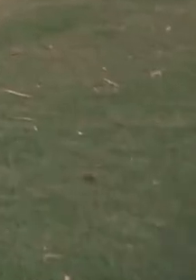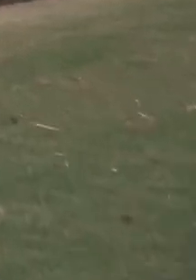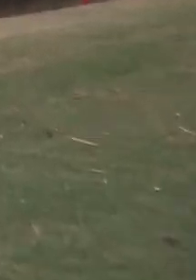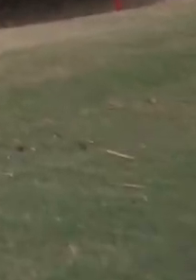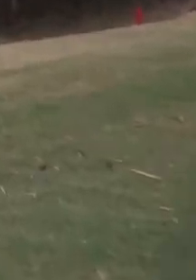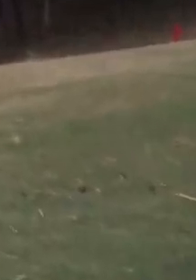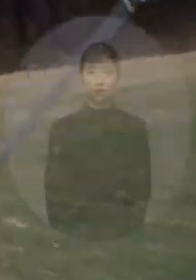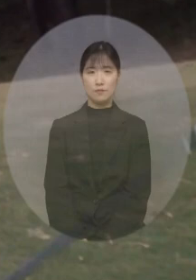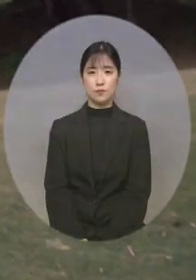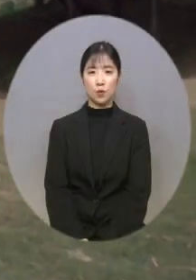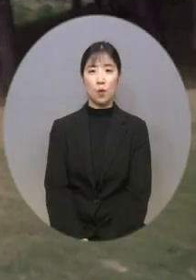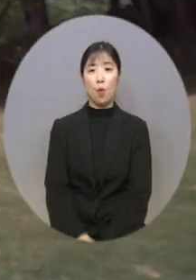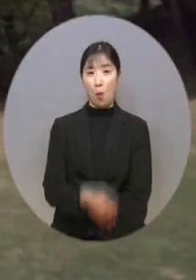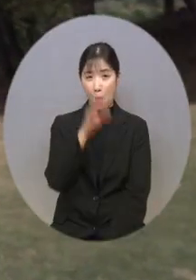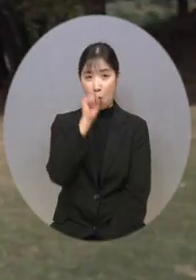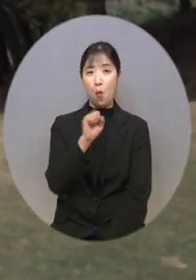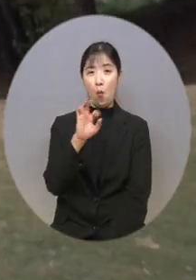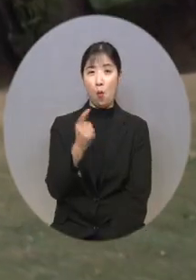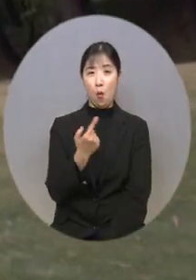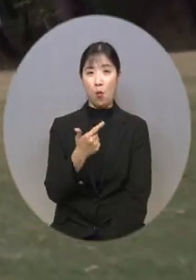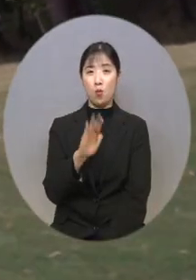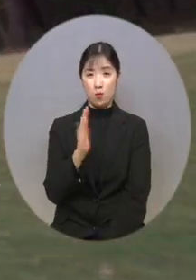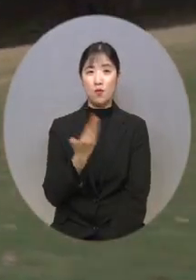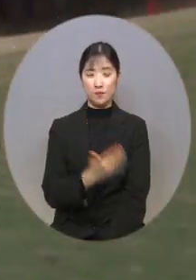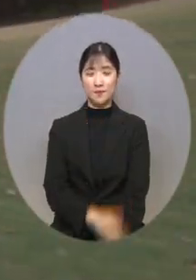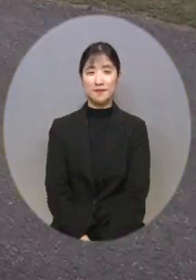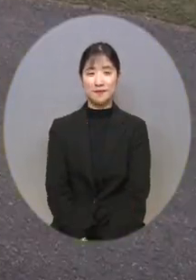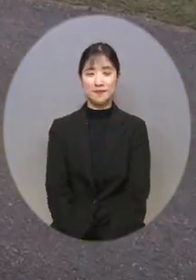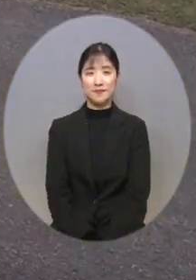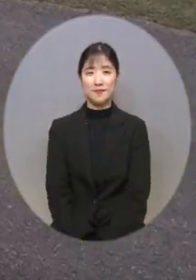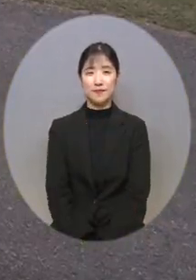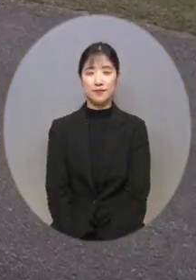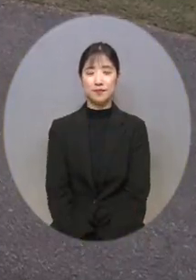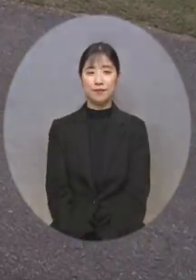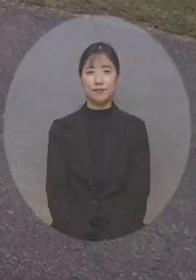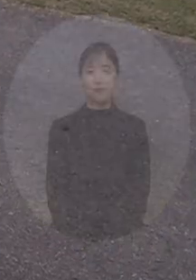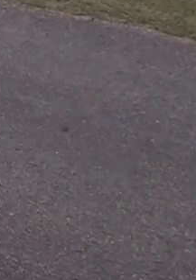오, 나이스 온! 굿샷! 나이스!